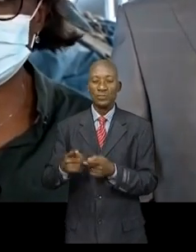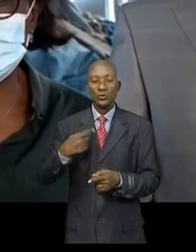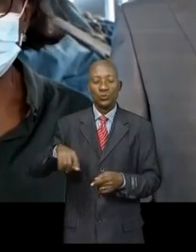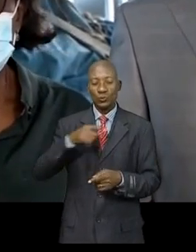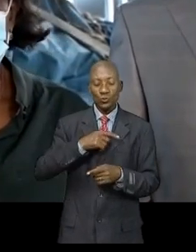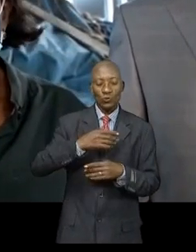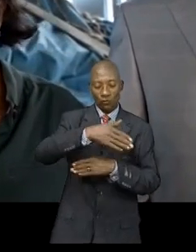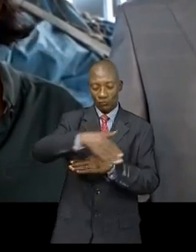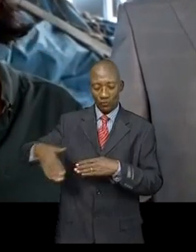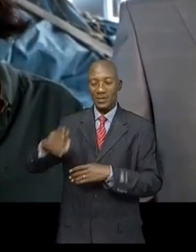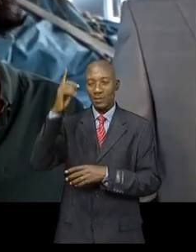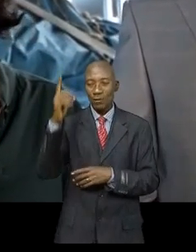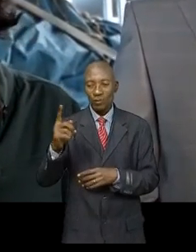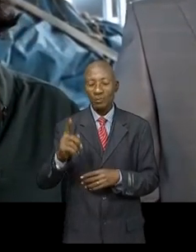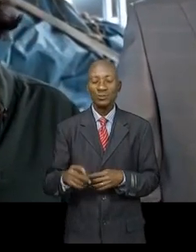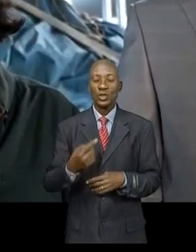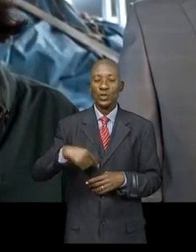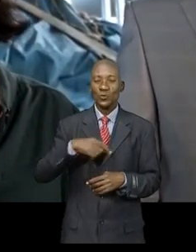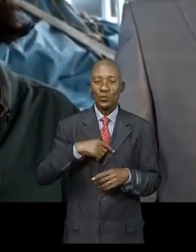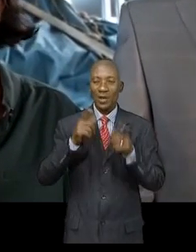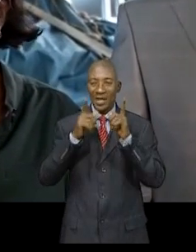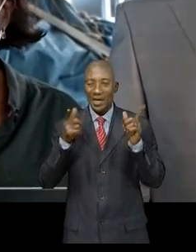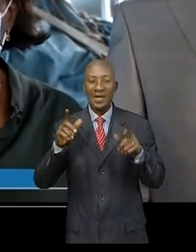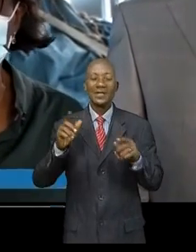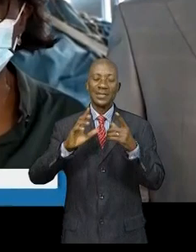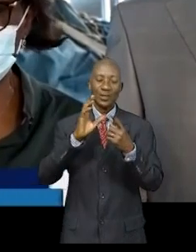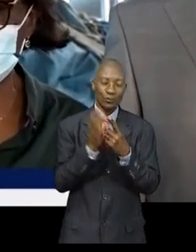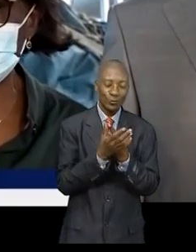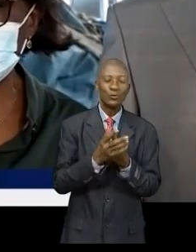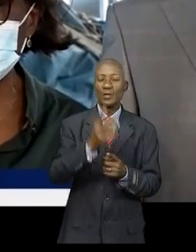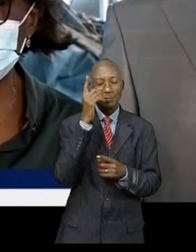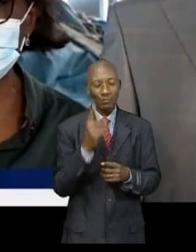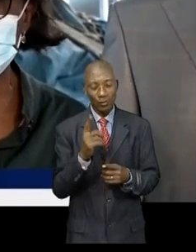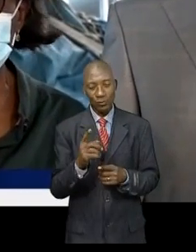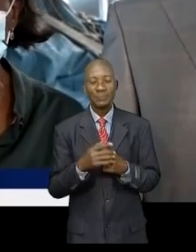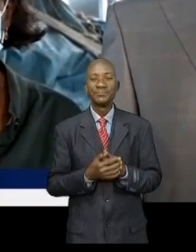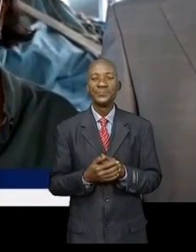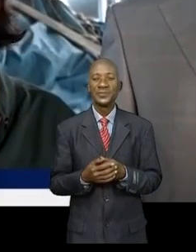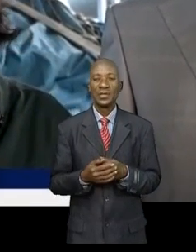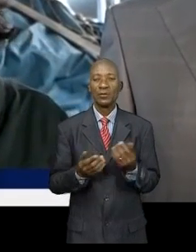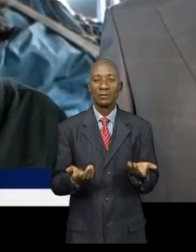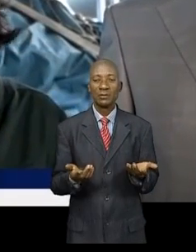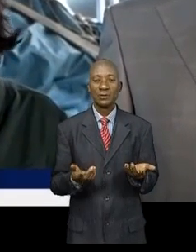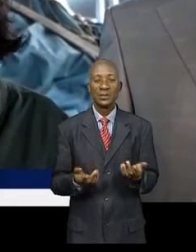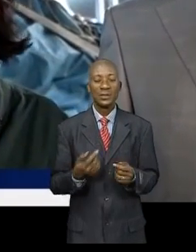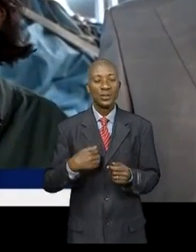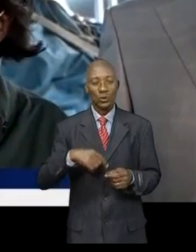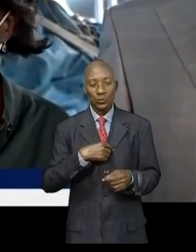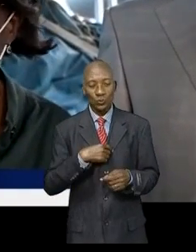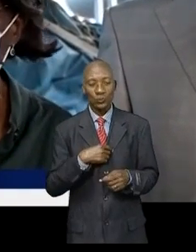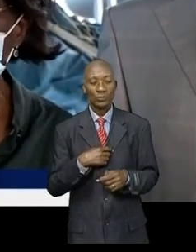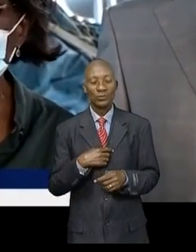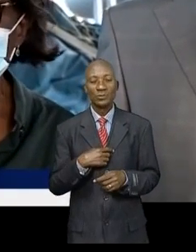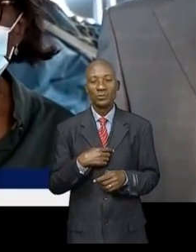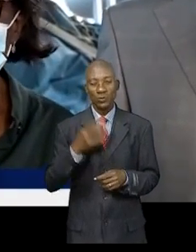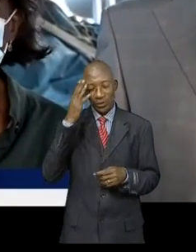peuples. Et ce qui arrive en République démocratique du Congo ne peut pas laisser le Congo